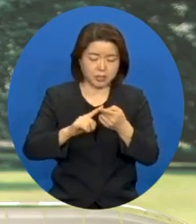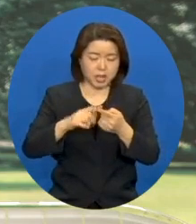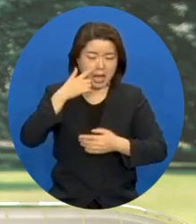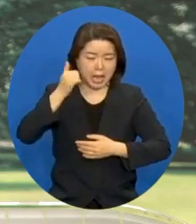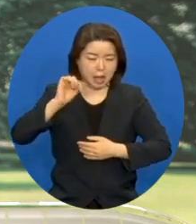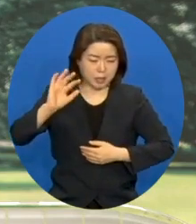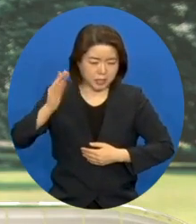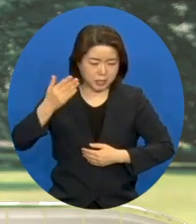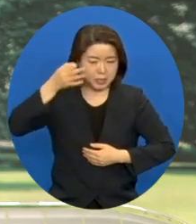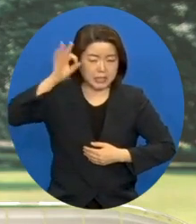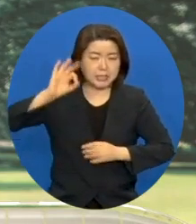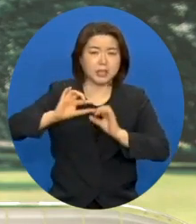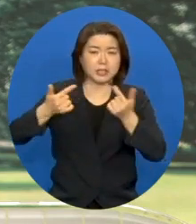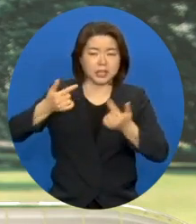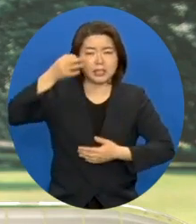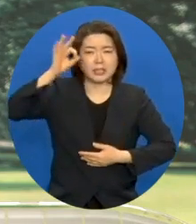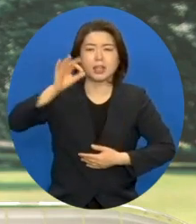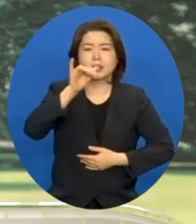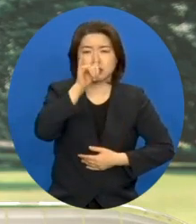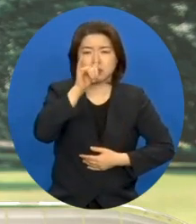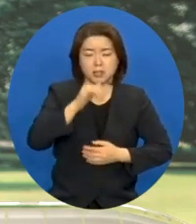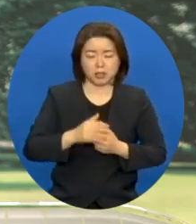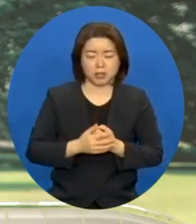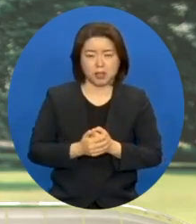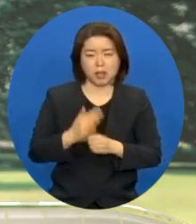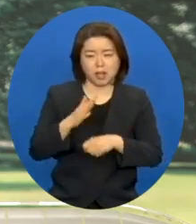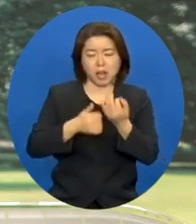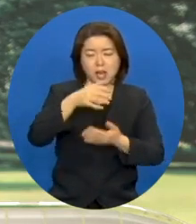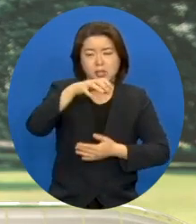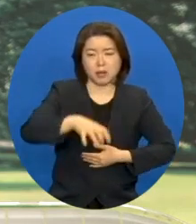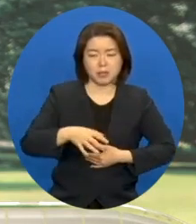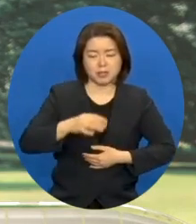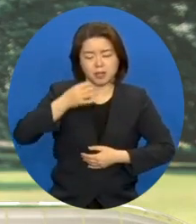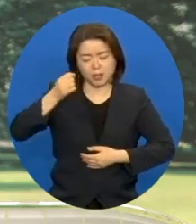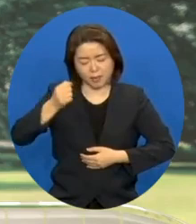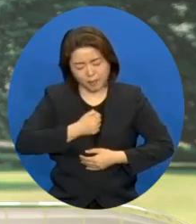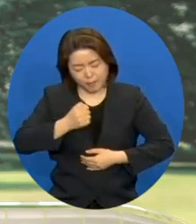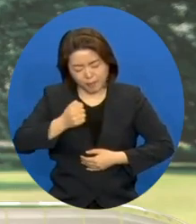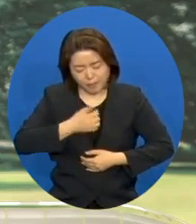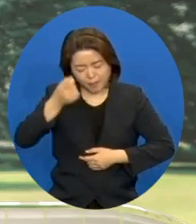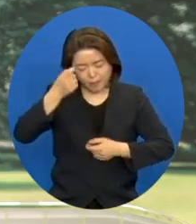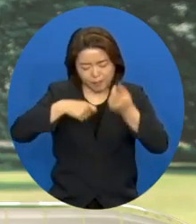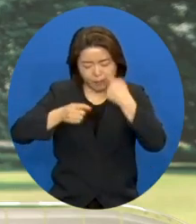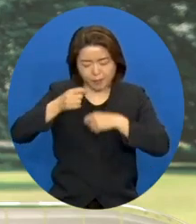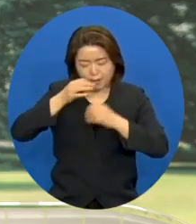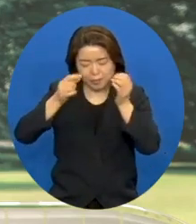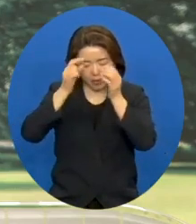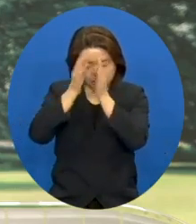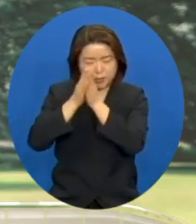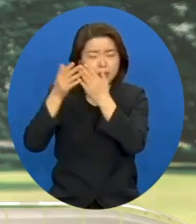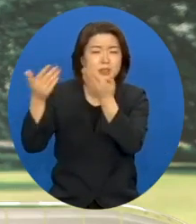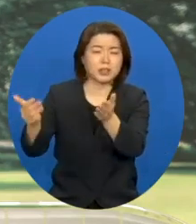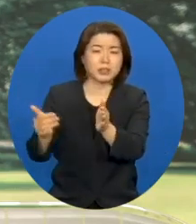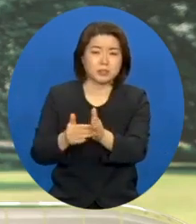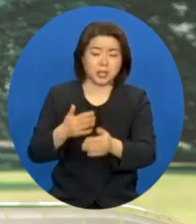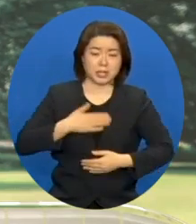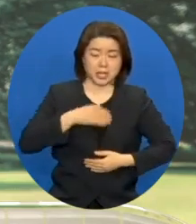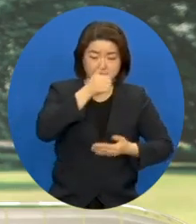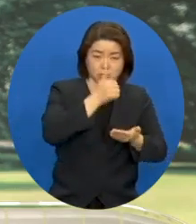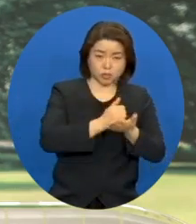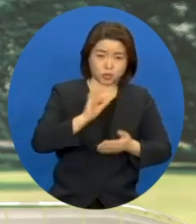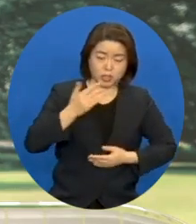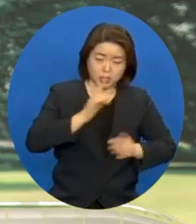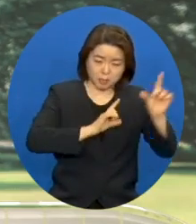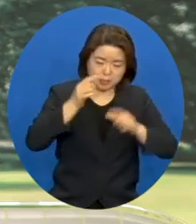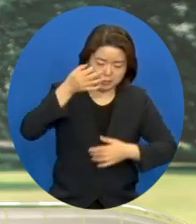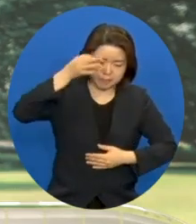죄를 깨달았습니다. 그래서 하나님 앞에서 통곡하며 울었습니다. 나의 죄된 모습을 깨닫게 되자 부모님에 대한